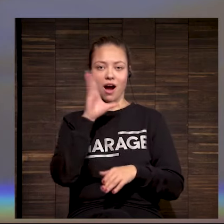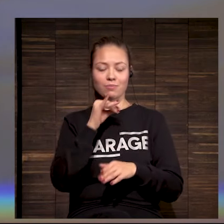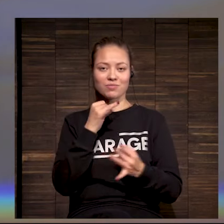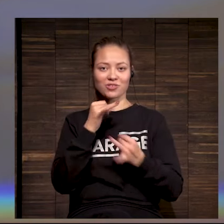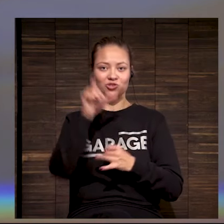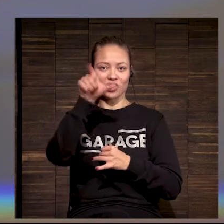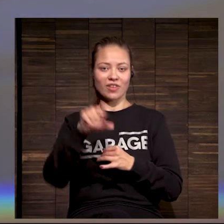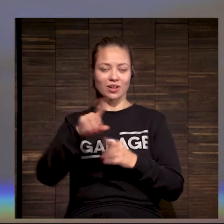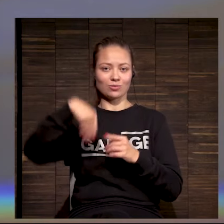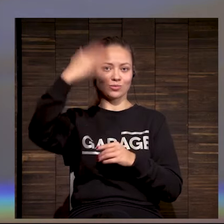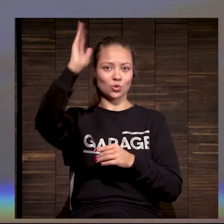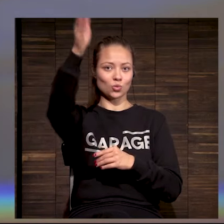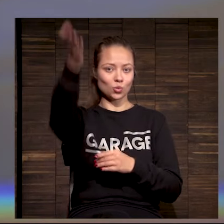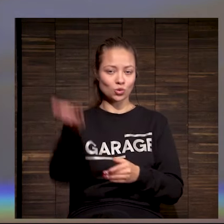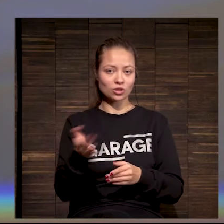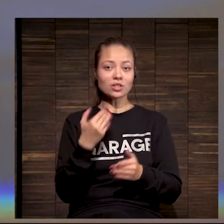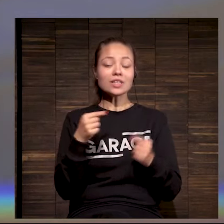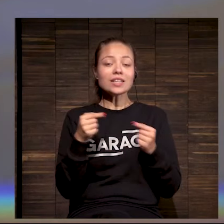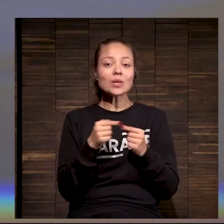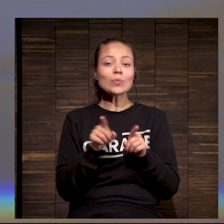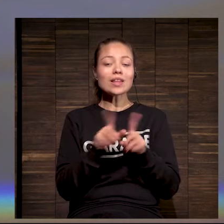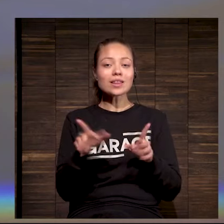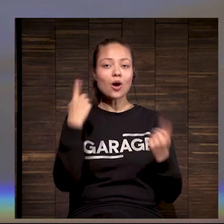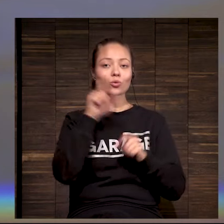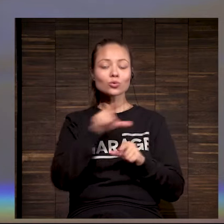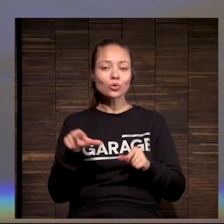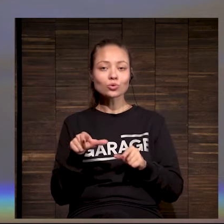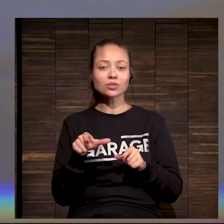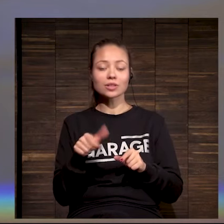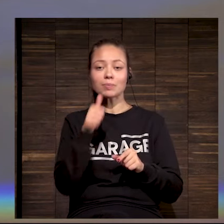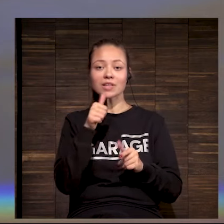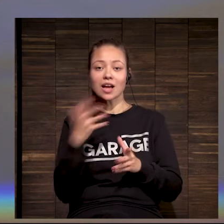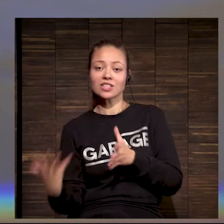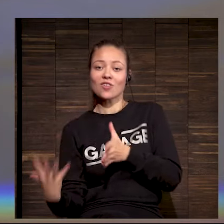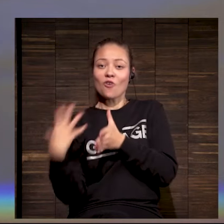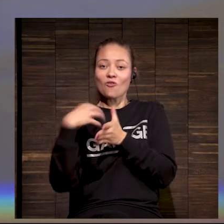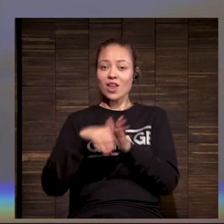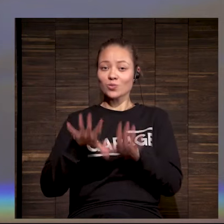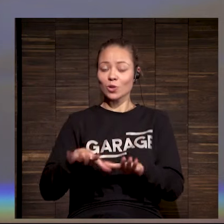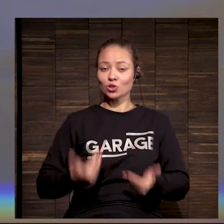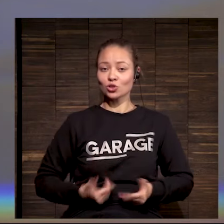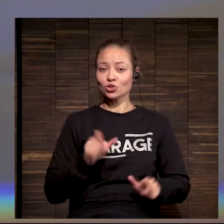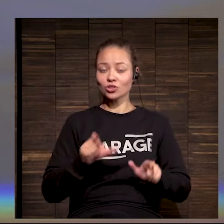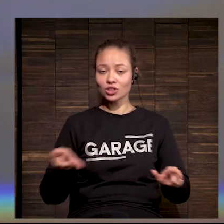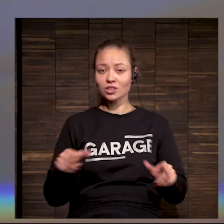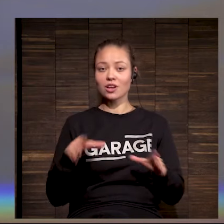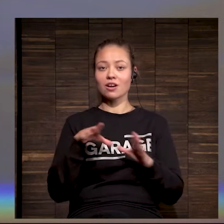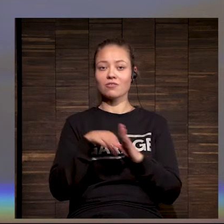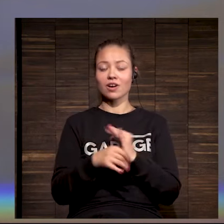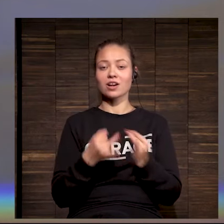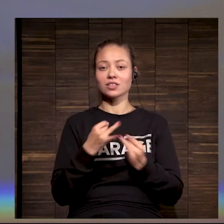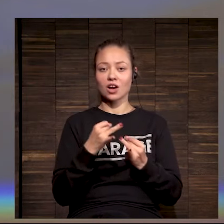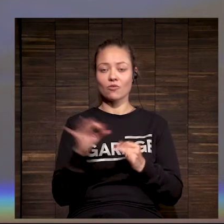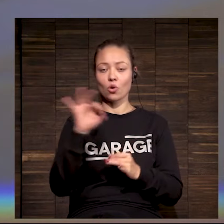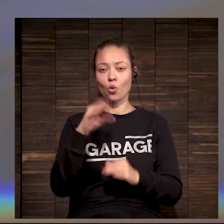будущего именно так художники пытались вовлечь местных жителей 2 разговор о будущем